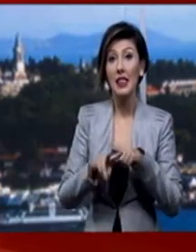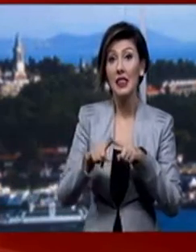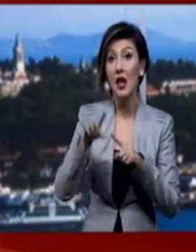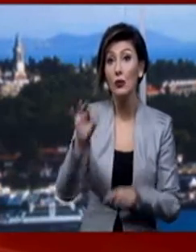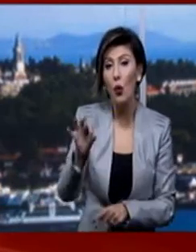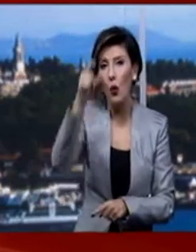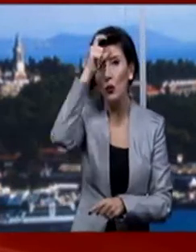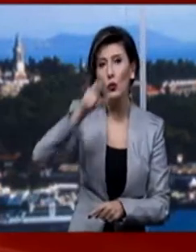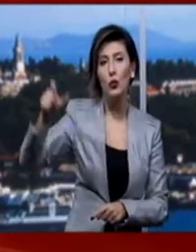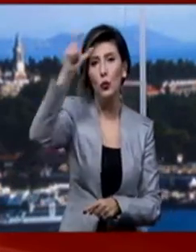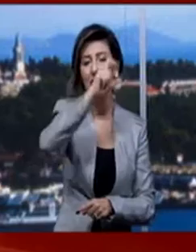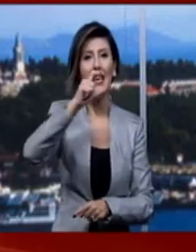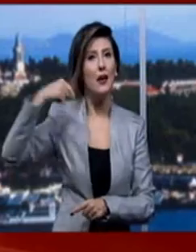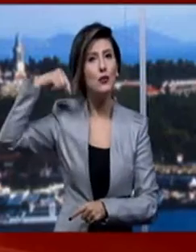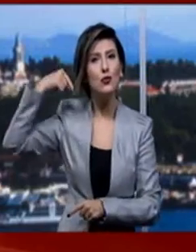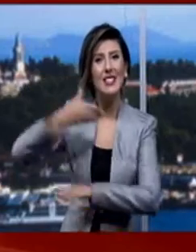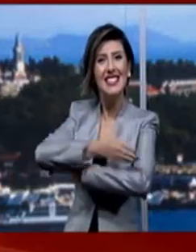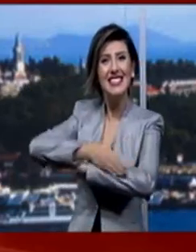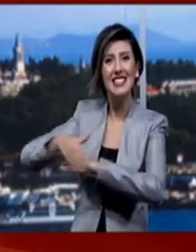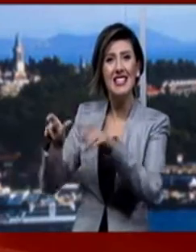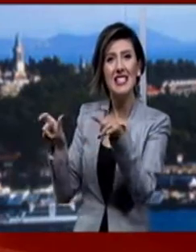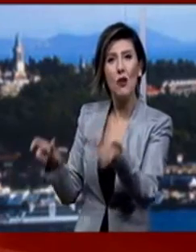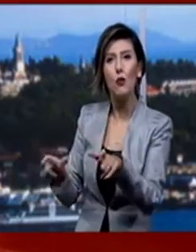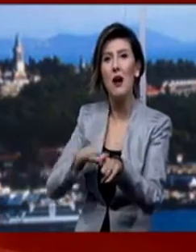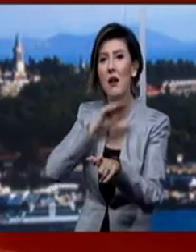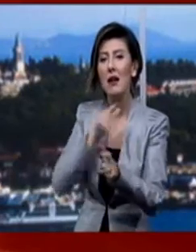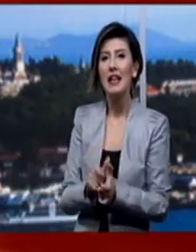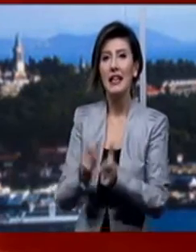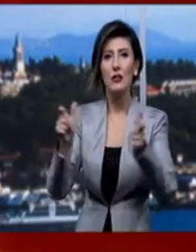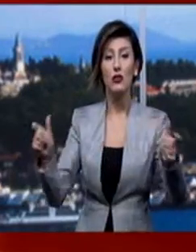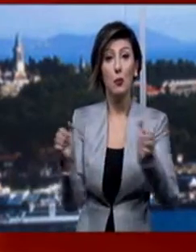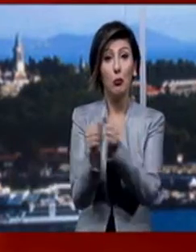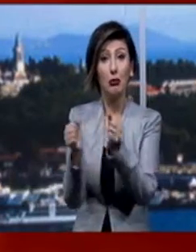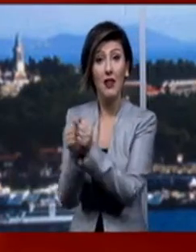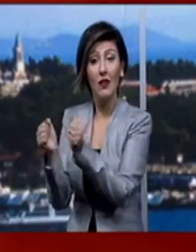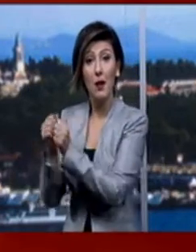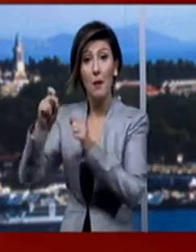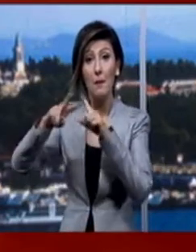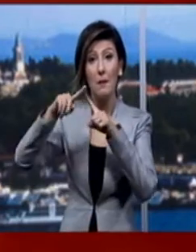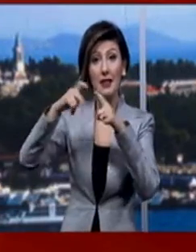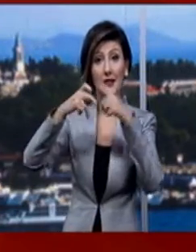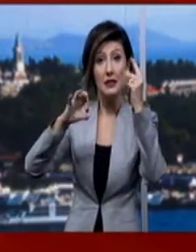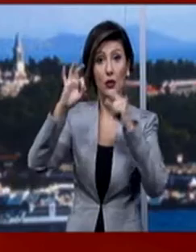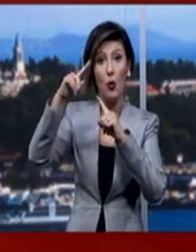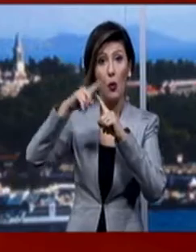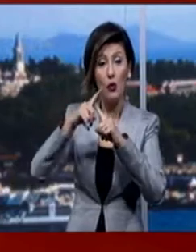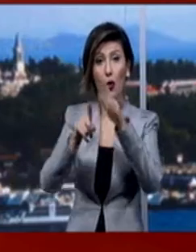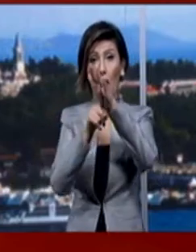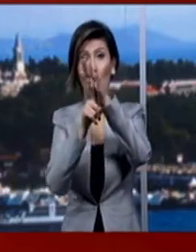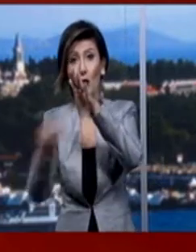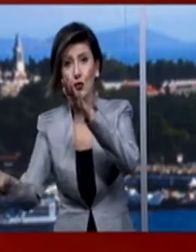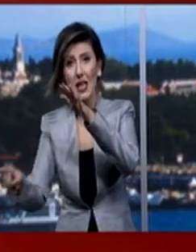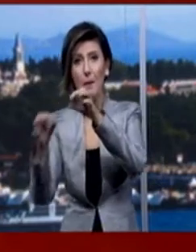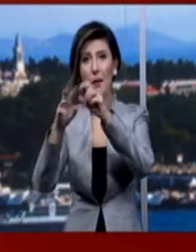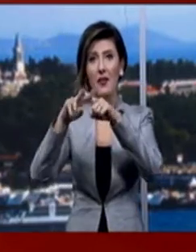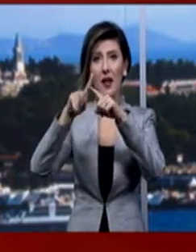NATO, Türkiye'nin Suriye sınırında savunma kapasitesini genişletiyor. Müttefikler, Patriot füze bataryaları, savaş